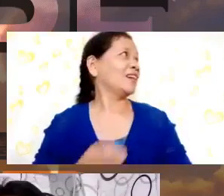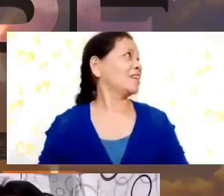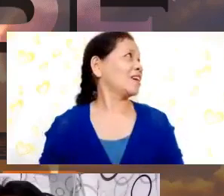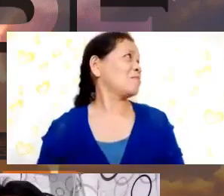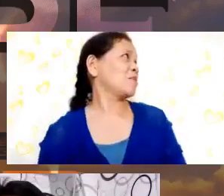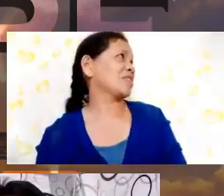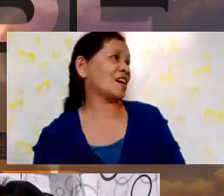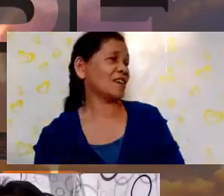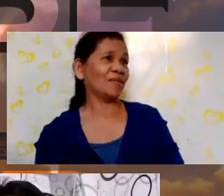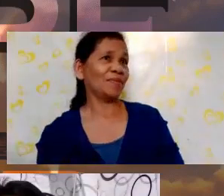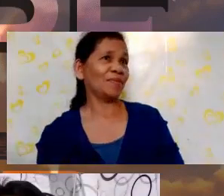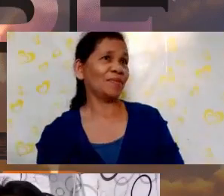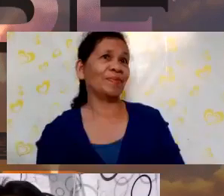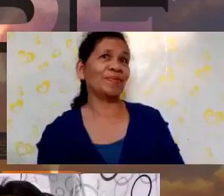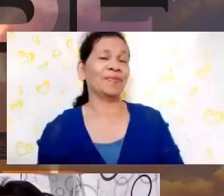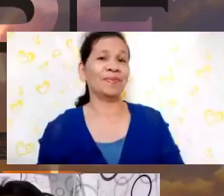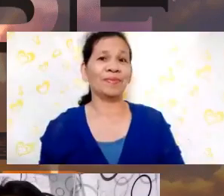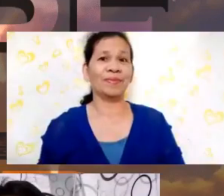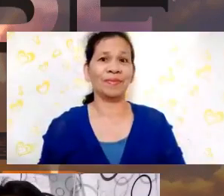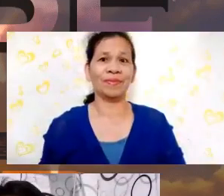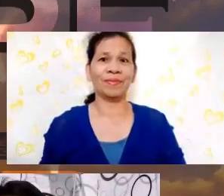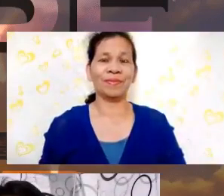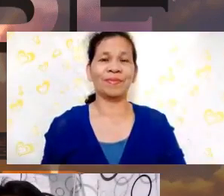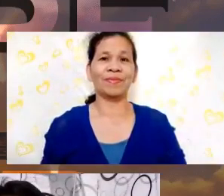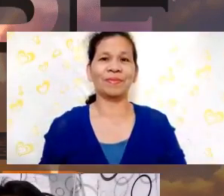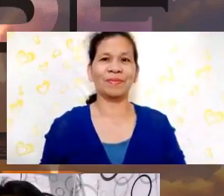Sa aming adada pastor pa.